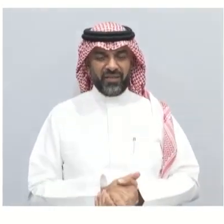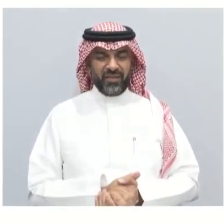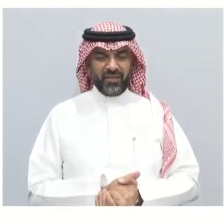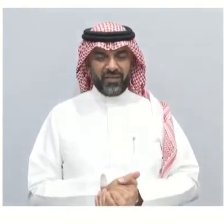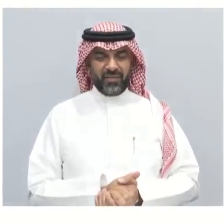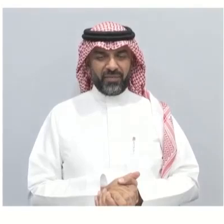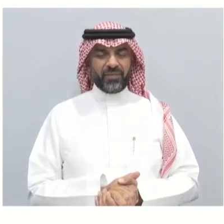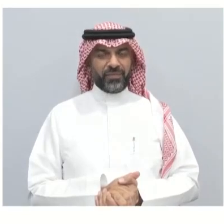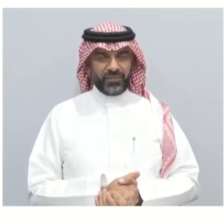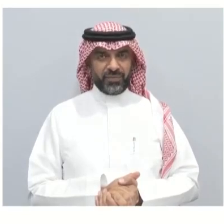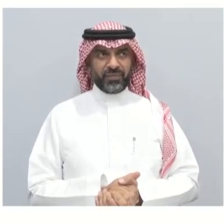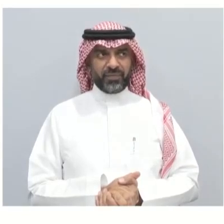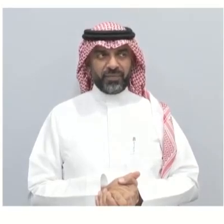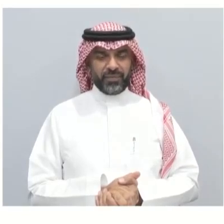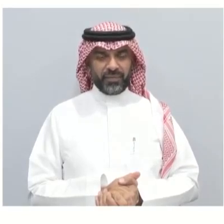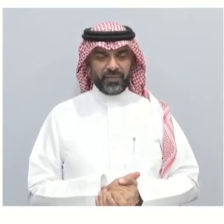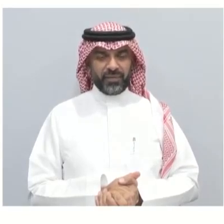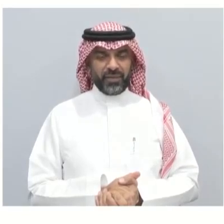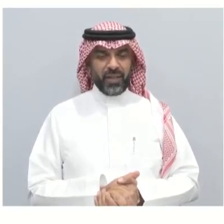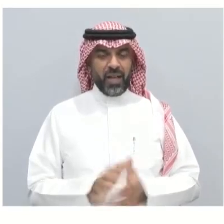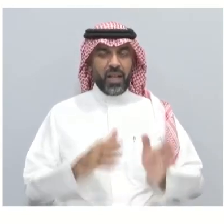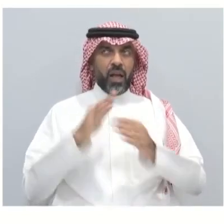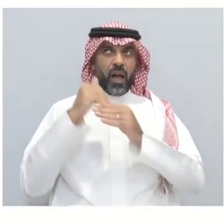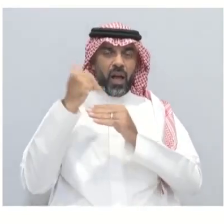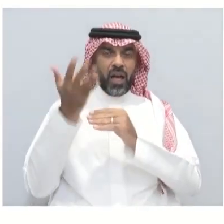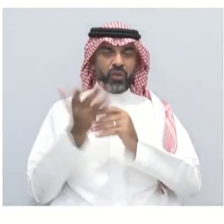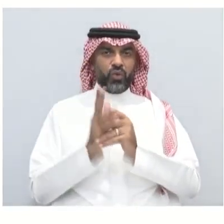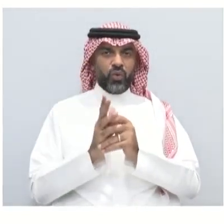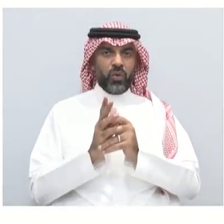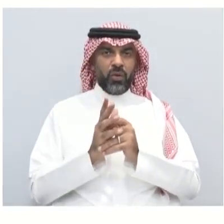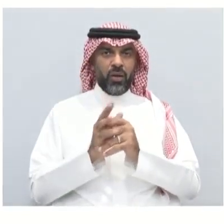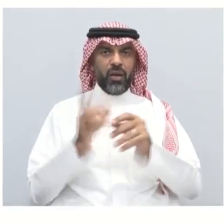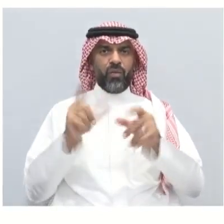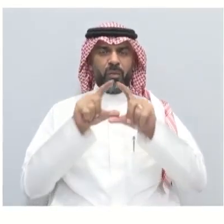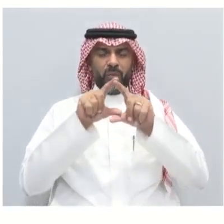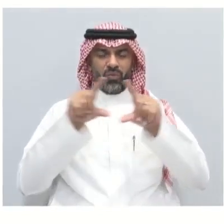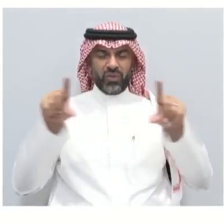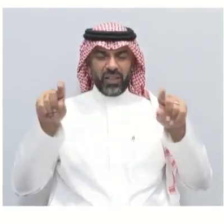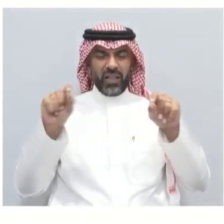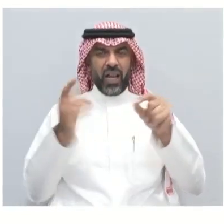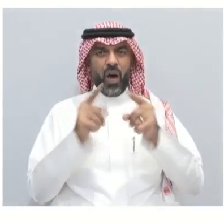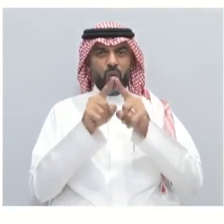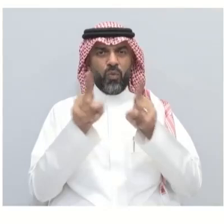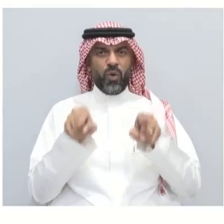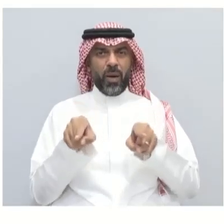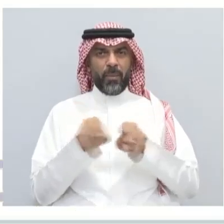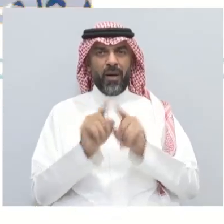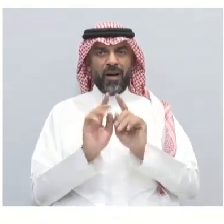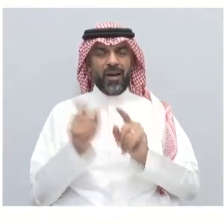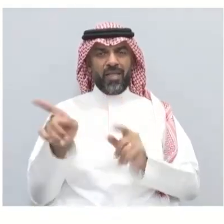بوردرز لا يوجد اي حدود الحدود الخارجيه وهي يقصد بها المربع وهي الاوت سايد